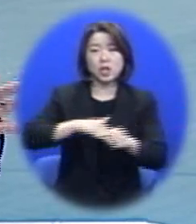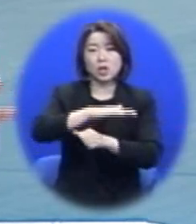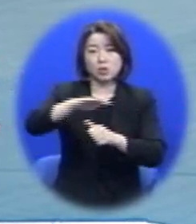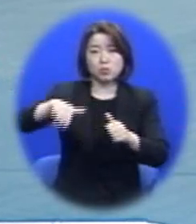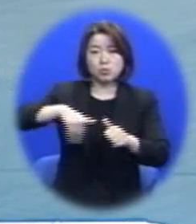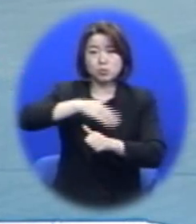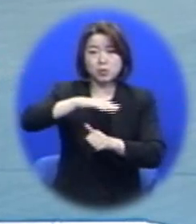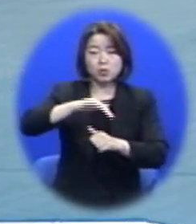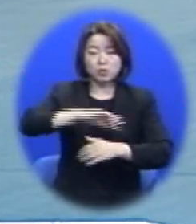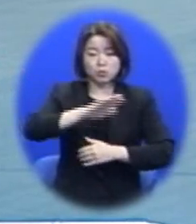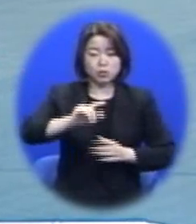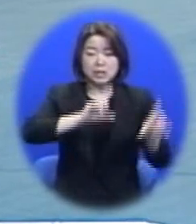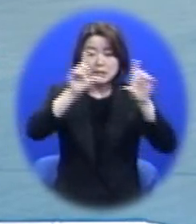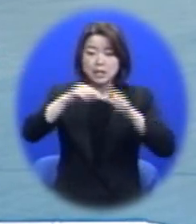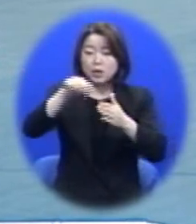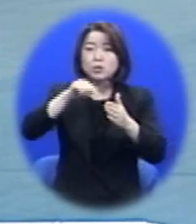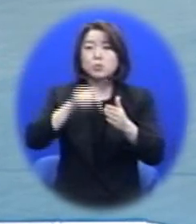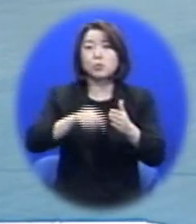속에 있습니다.